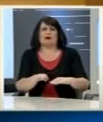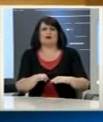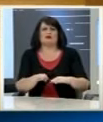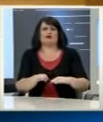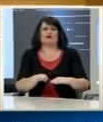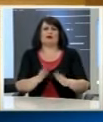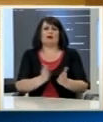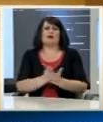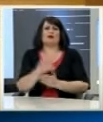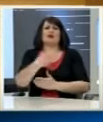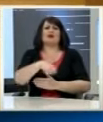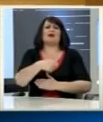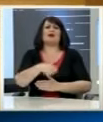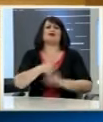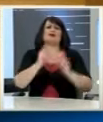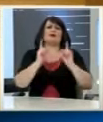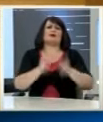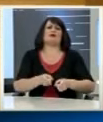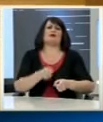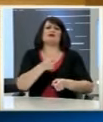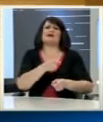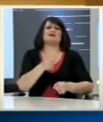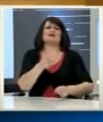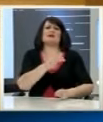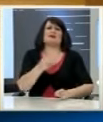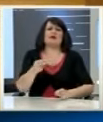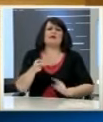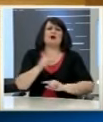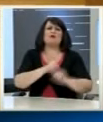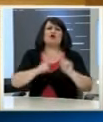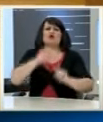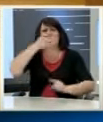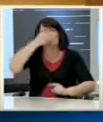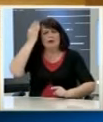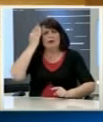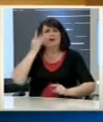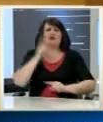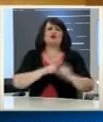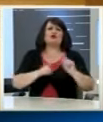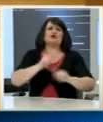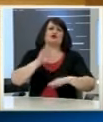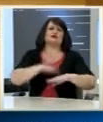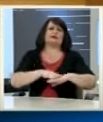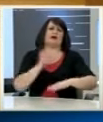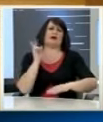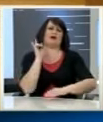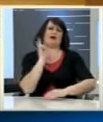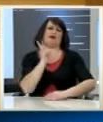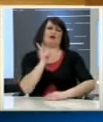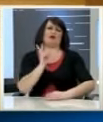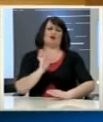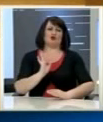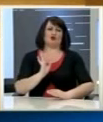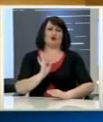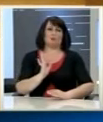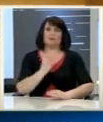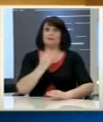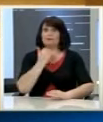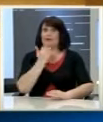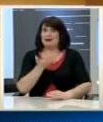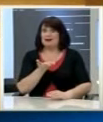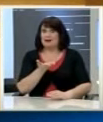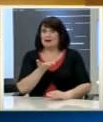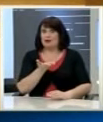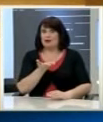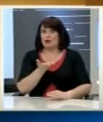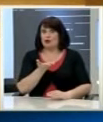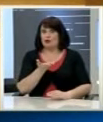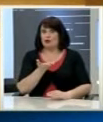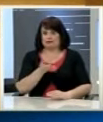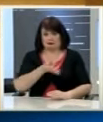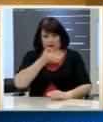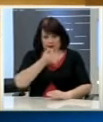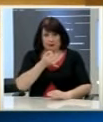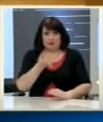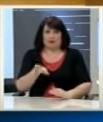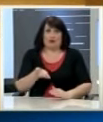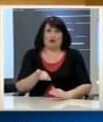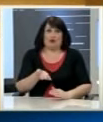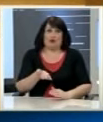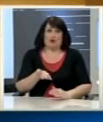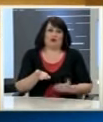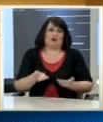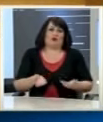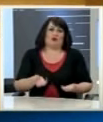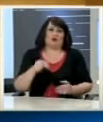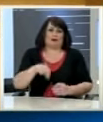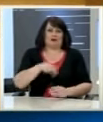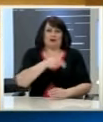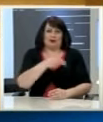δικαιοσύνη είναι αυτή η οποία θα αποφασίσει ποιος είναι αθώος και ποιος είναι ένοχος δεν μπορώ όμως δεν μπορώ όμως να μην επισημάνω ότι η